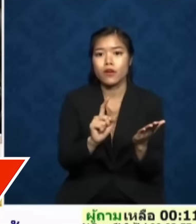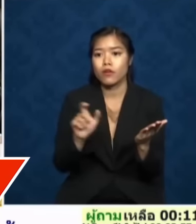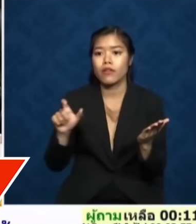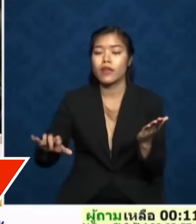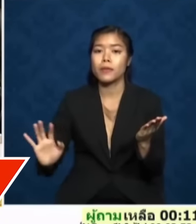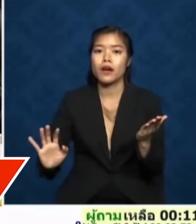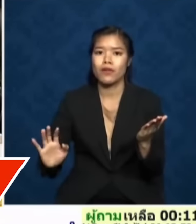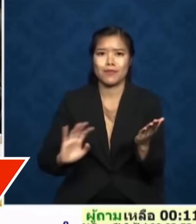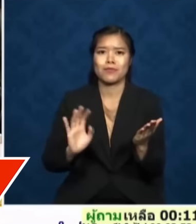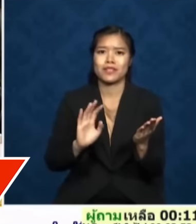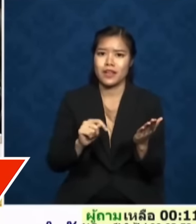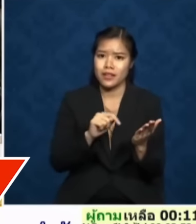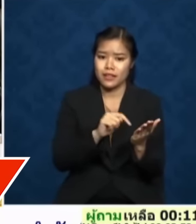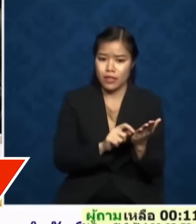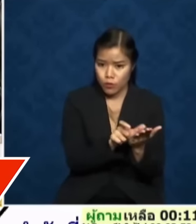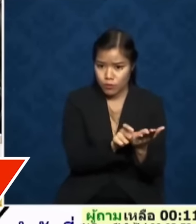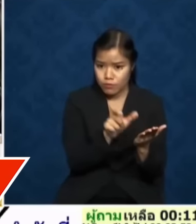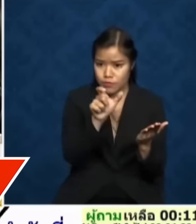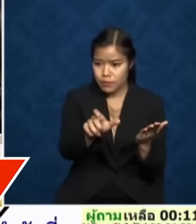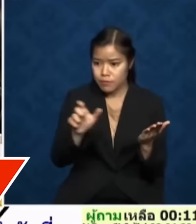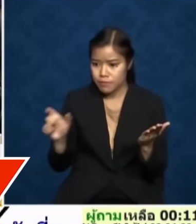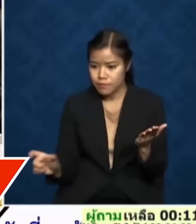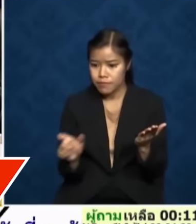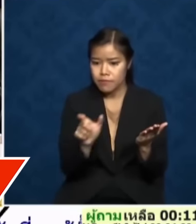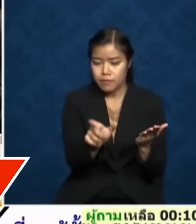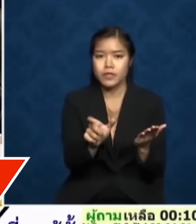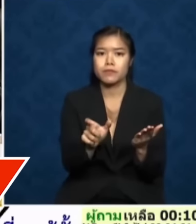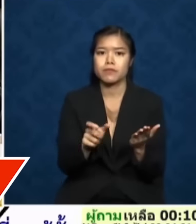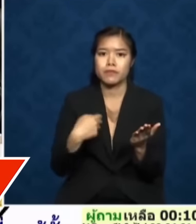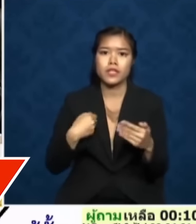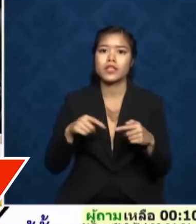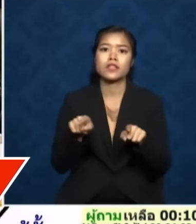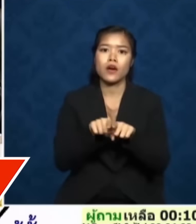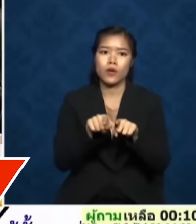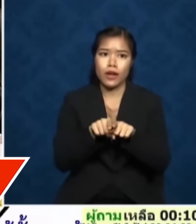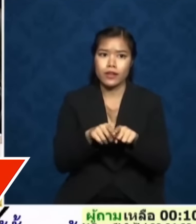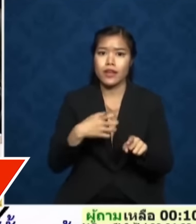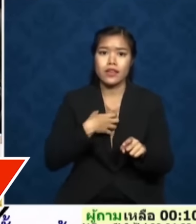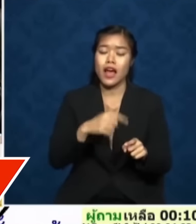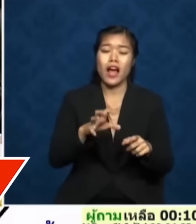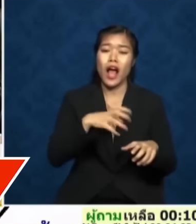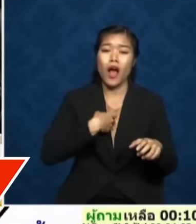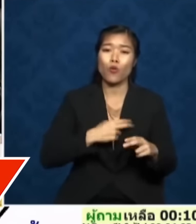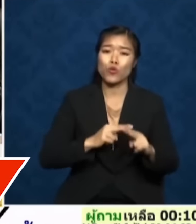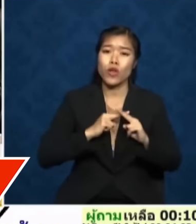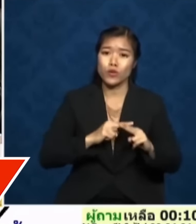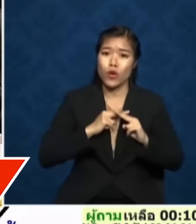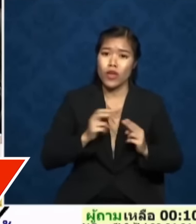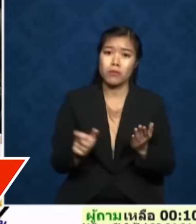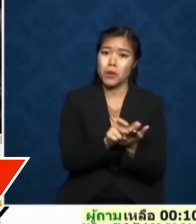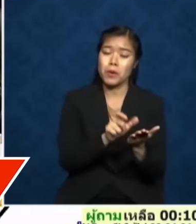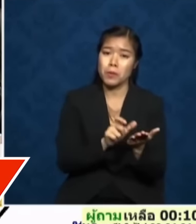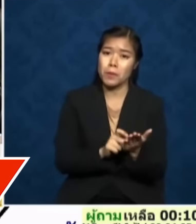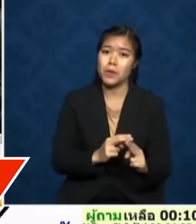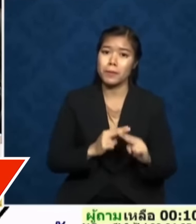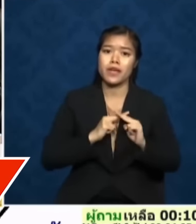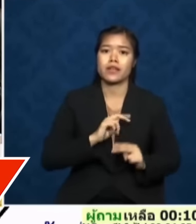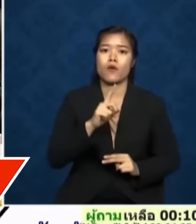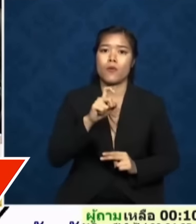ได้ส่วนหนึ่งอีกฝ่ายหนึ่งได้ส่วนหนึ่งไม่มีใครได้อย่างที่ตัวเองต้องการทั้งหมดหรอกครับ พราะสุดท้ายมันต้อง